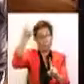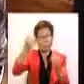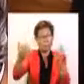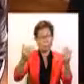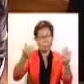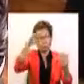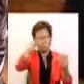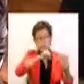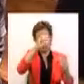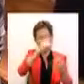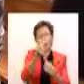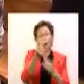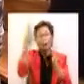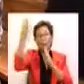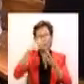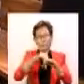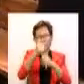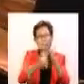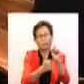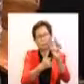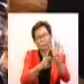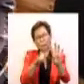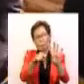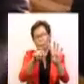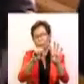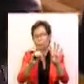berbanding jangkaan nilai ringgit pada kadar antara